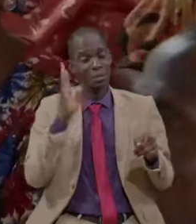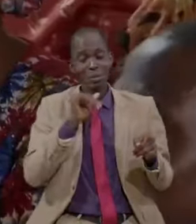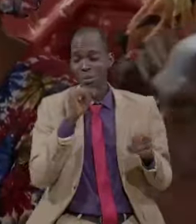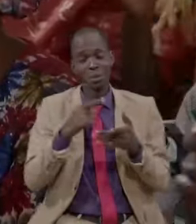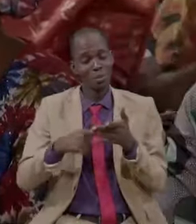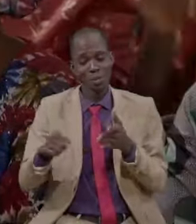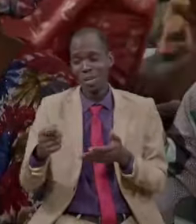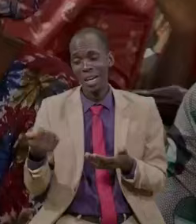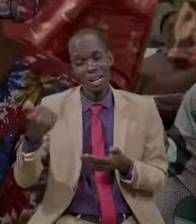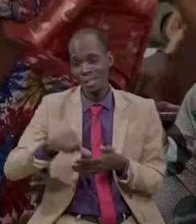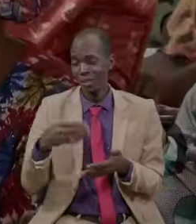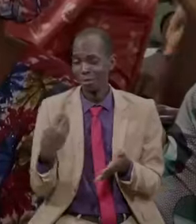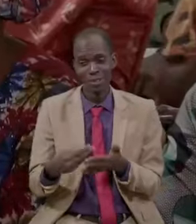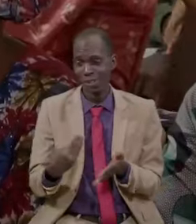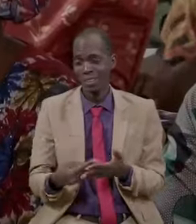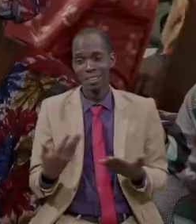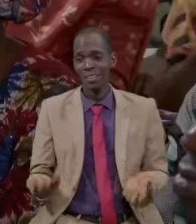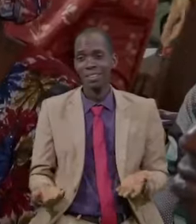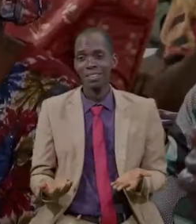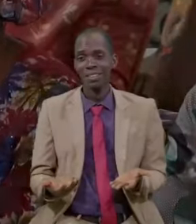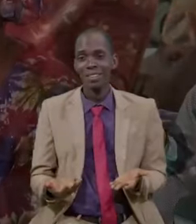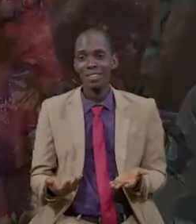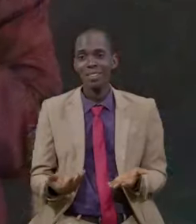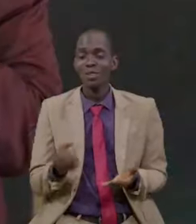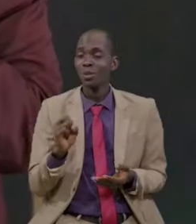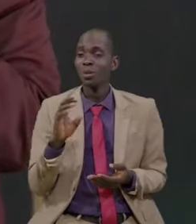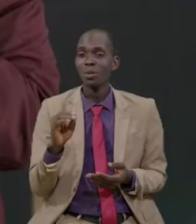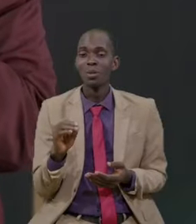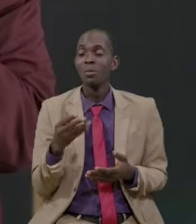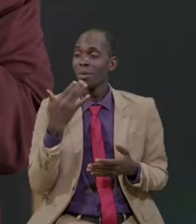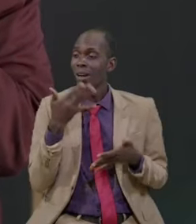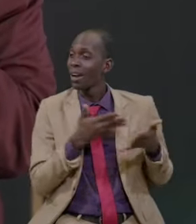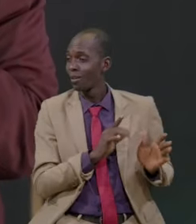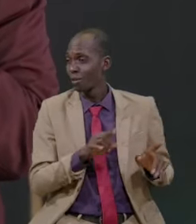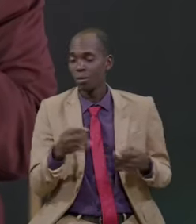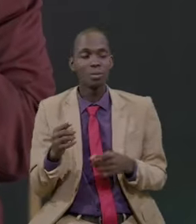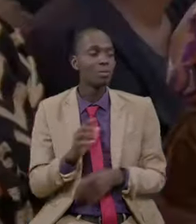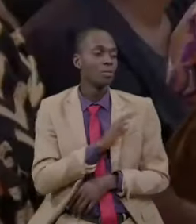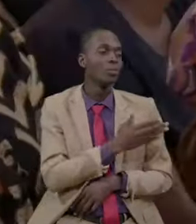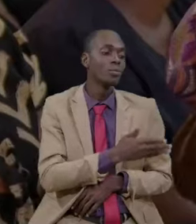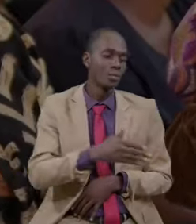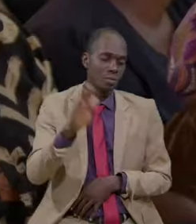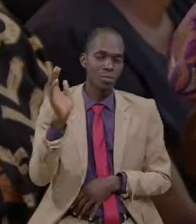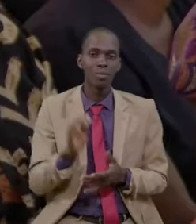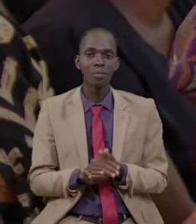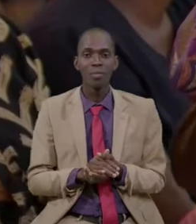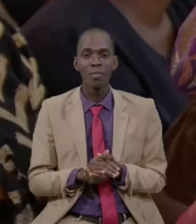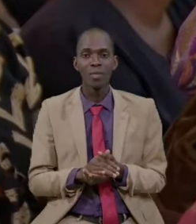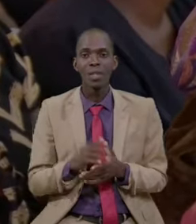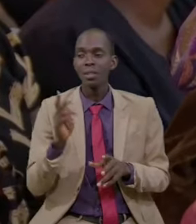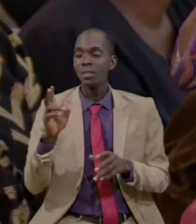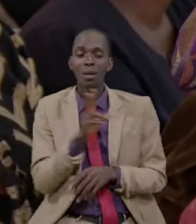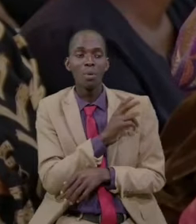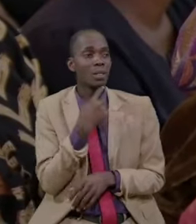Ils ont dit, tu peux partir. Ils ont dit, tu peux